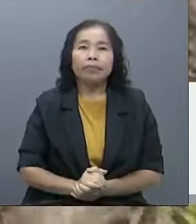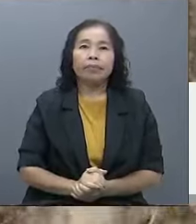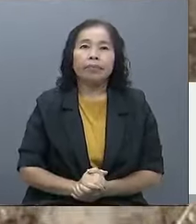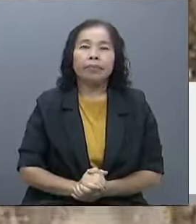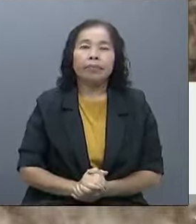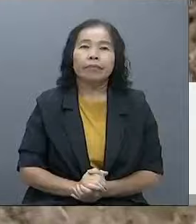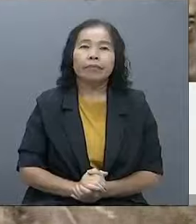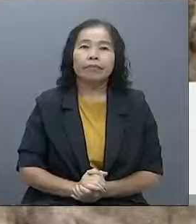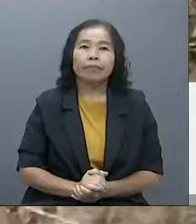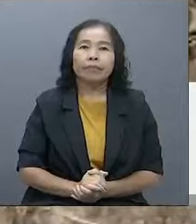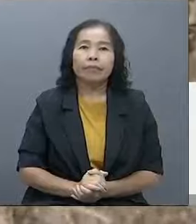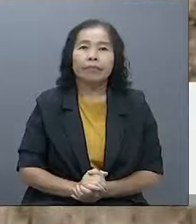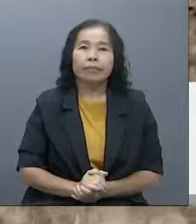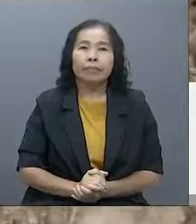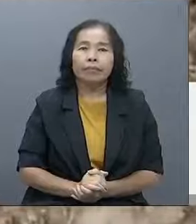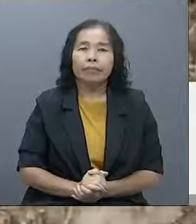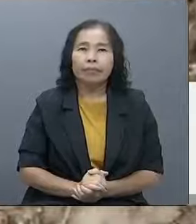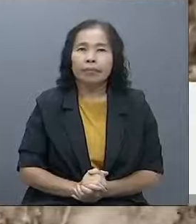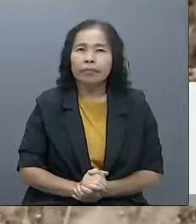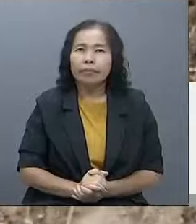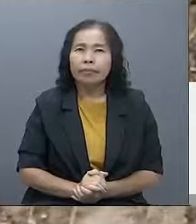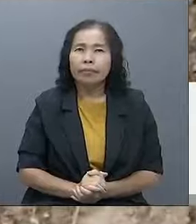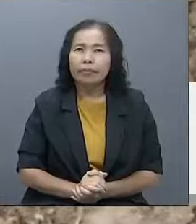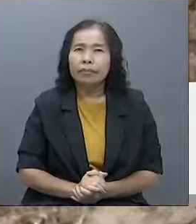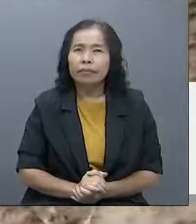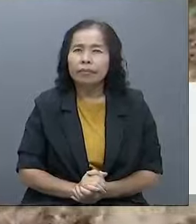พี่ได้ลงได้ไหม น ้ องไหว ไ หมเน